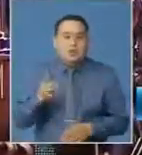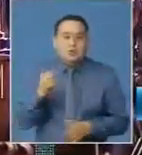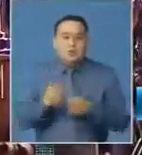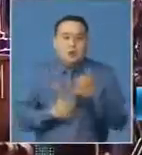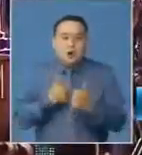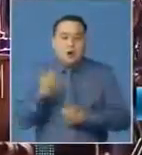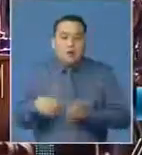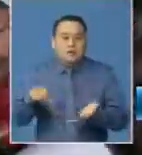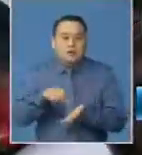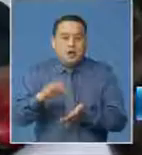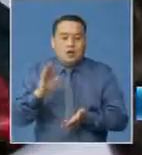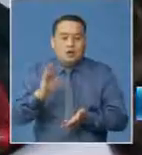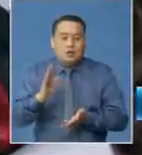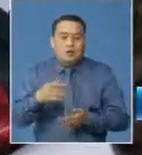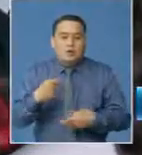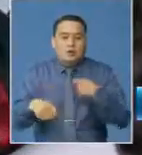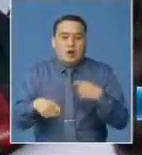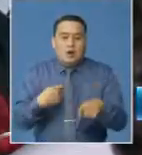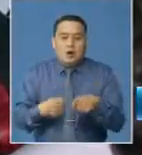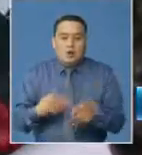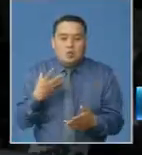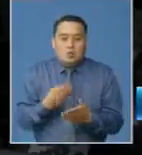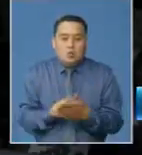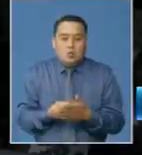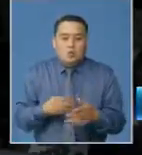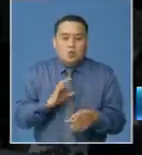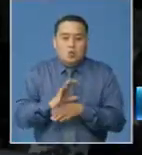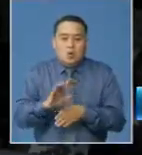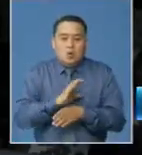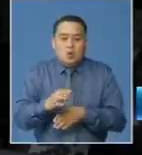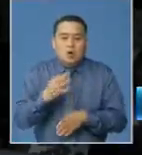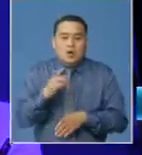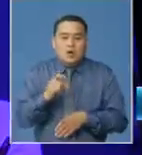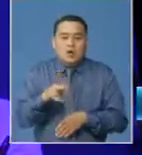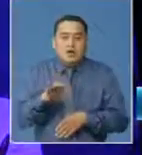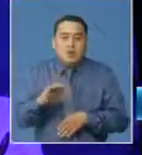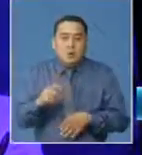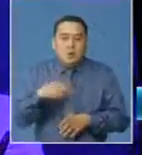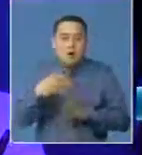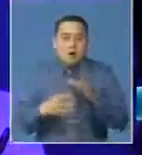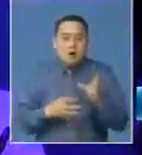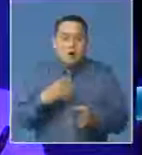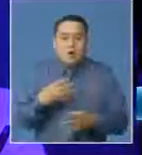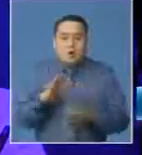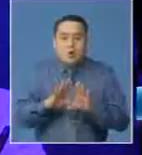кезеңге қатысатын болады. Облыстың тауар өндірушілері өз өнімдерін елімізде ғана емес, Экспо 2017 халықаралық көрмесі